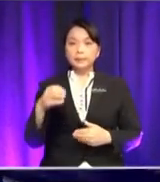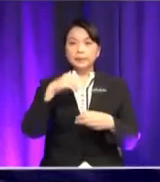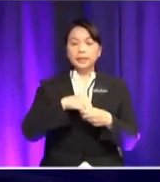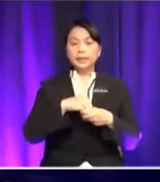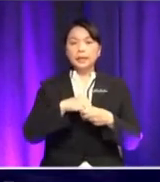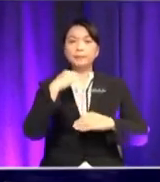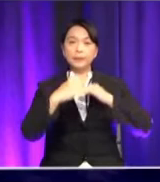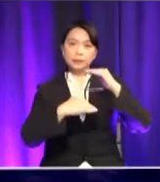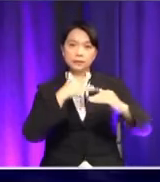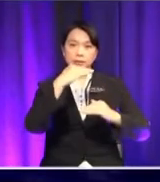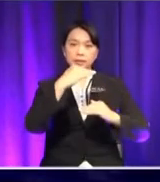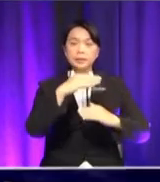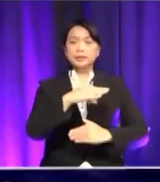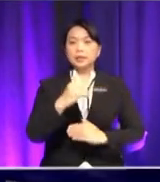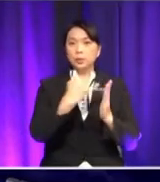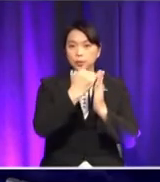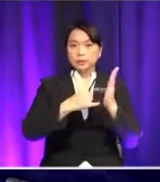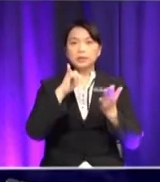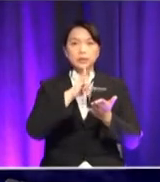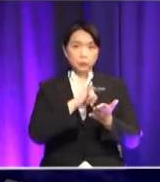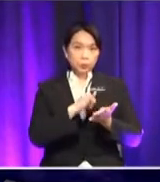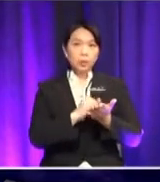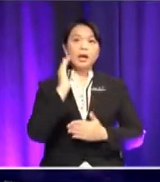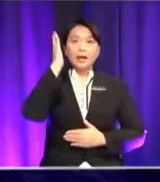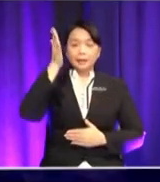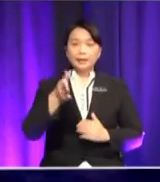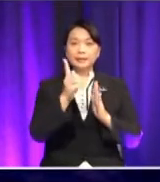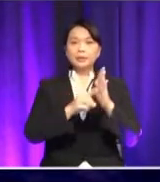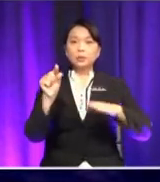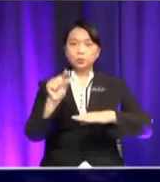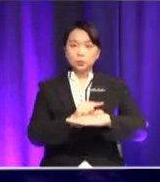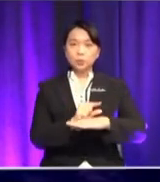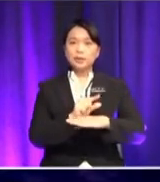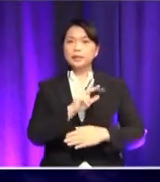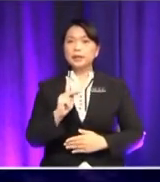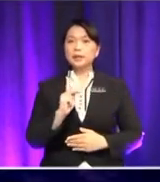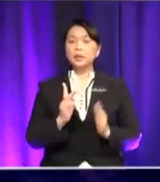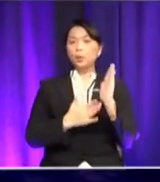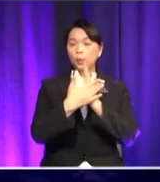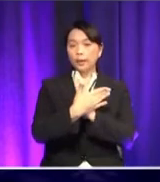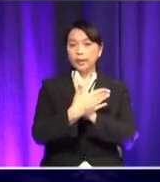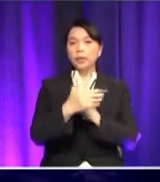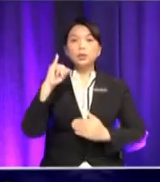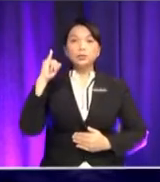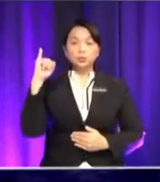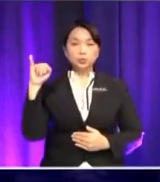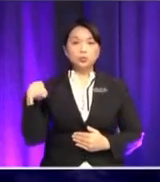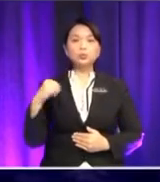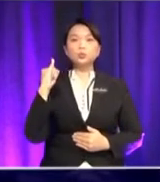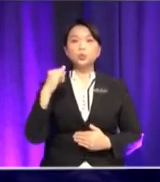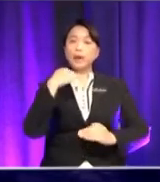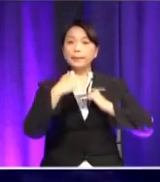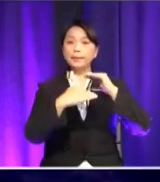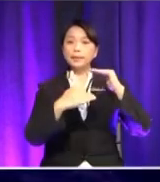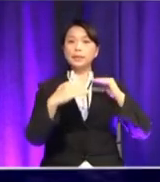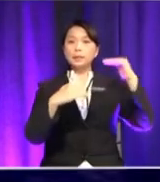bangunannya akan digunakan oleh juru bin Adi judi jadikan sebagai sumber rujukan sebelum Aduh Bina